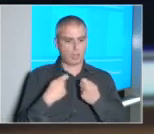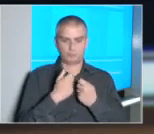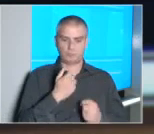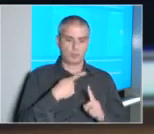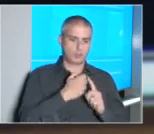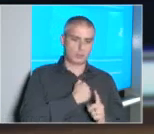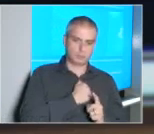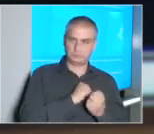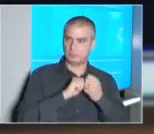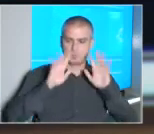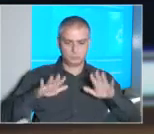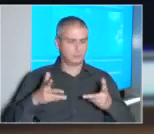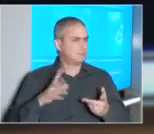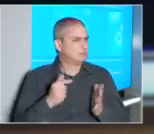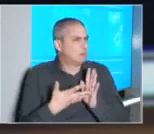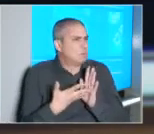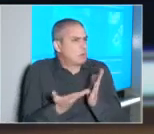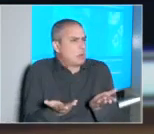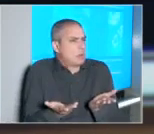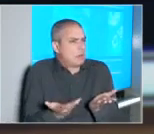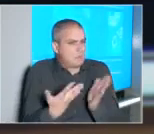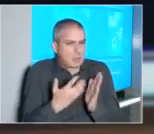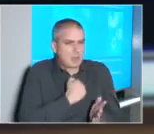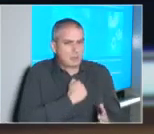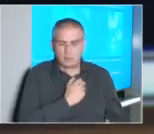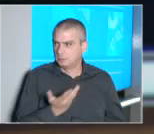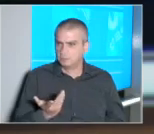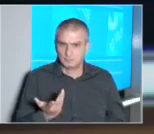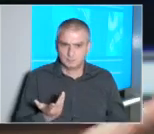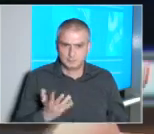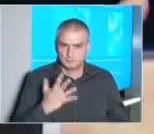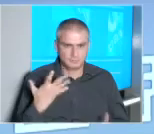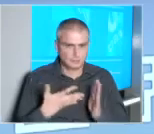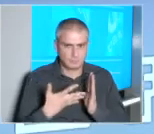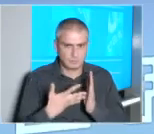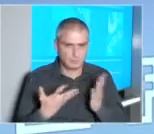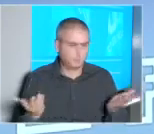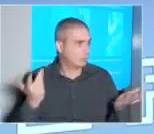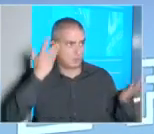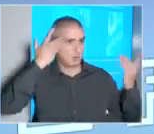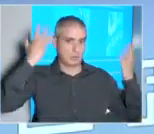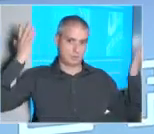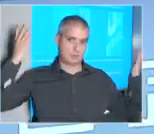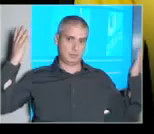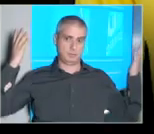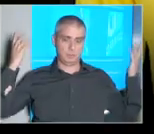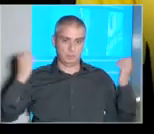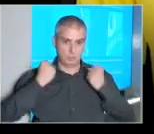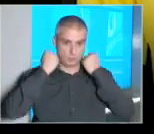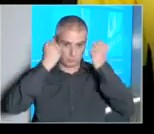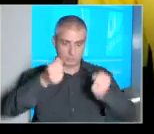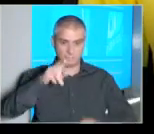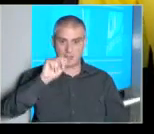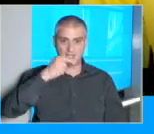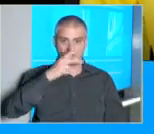או מוסלמי אדוק, זה לא מעניין. מה זה הבדיקה הזאת? בדיקת הדת שעושים שם? איך בודקים בדיוק? אני יודע. נוסעים